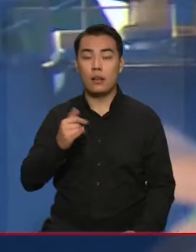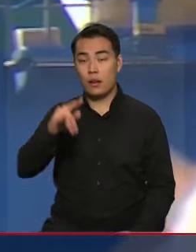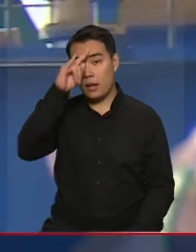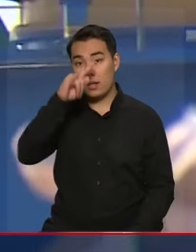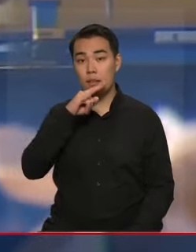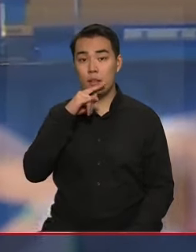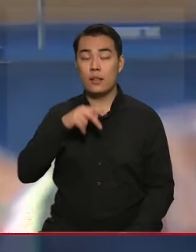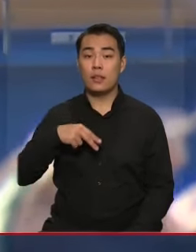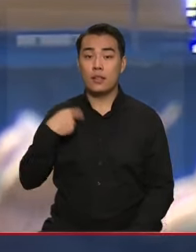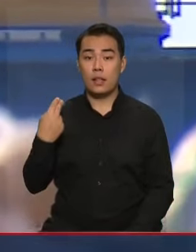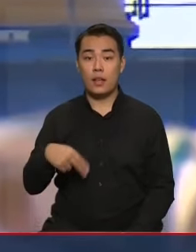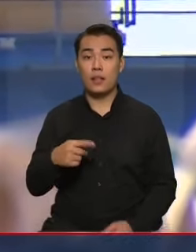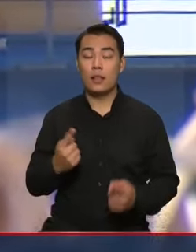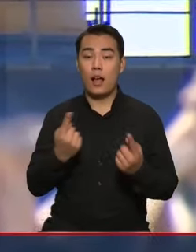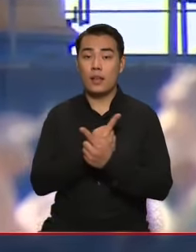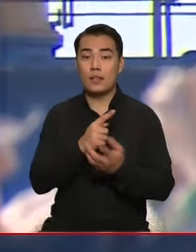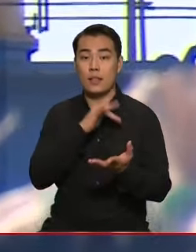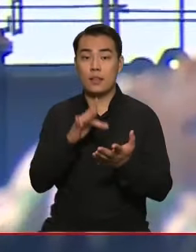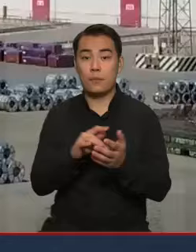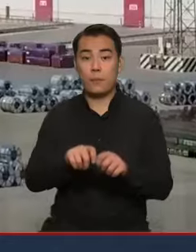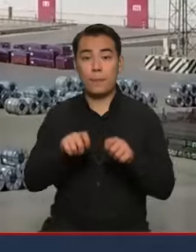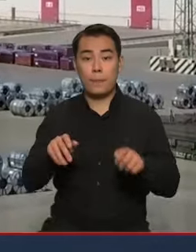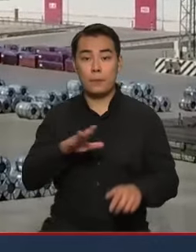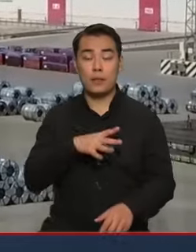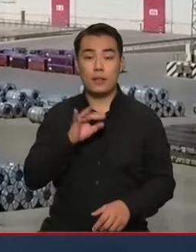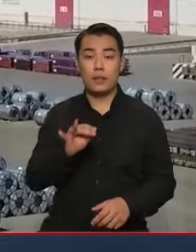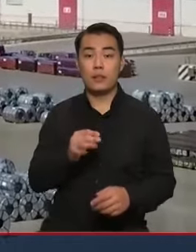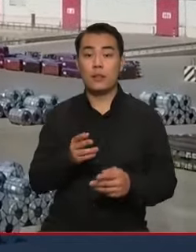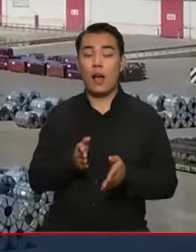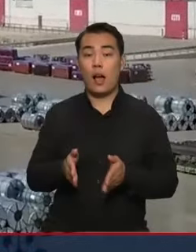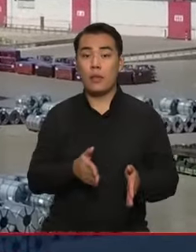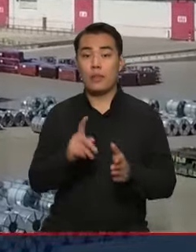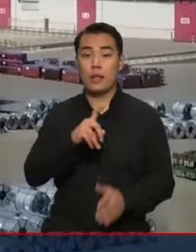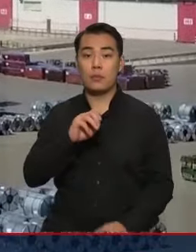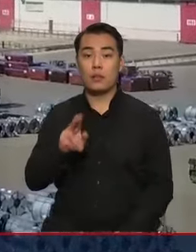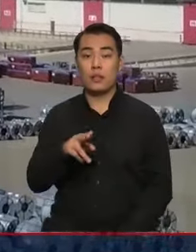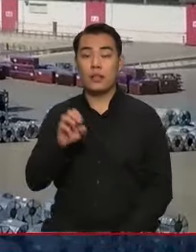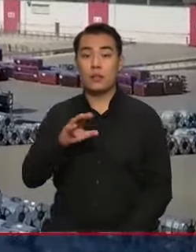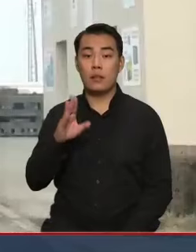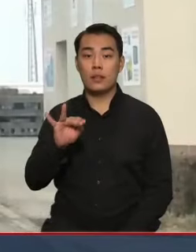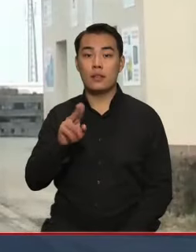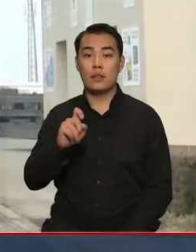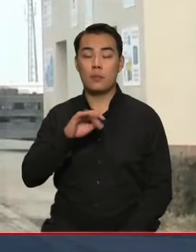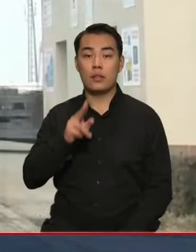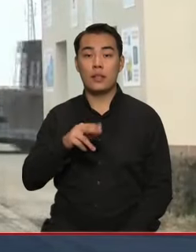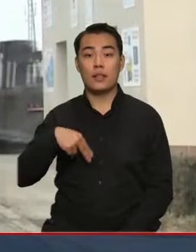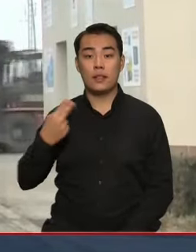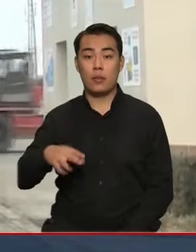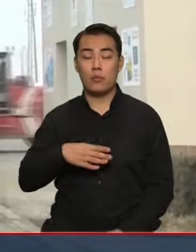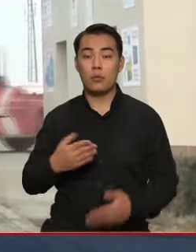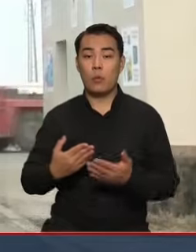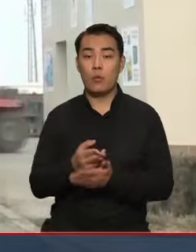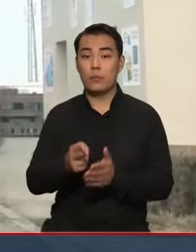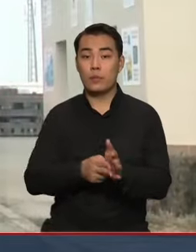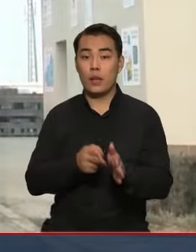казахстанско-китайский логистический центр, запущены сухой порт Харгос и транзитная магистраль Западная Европа – Западный Китай. Проложен новый